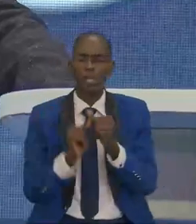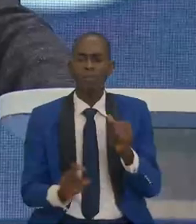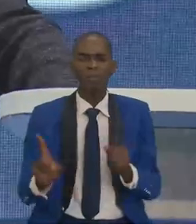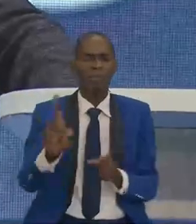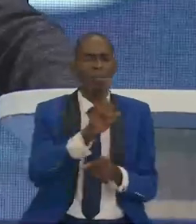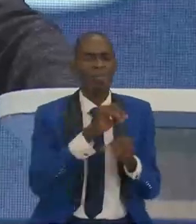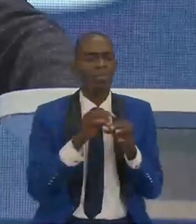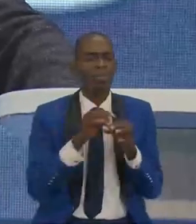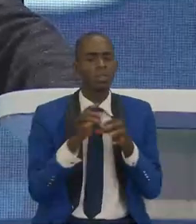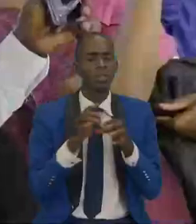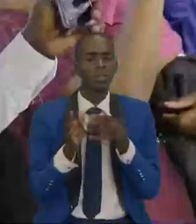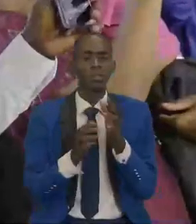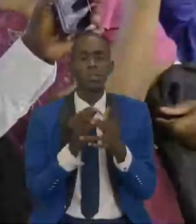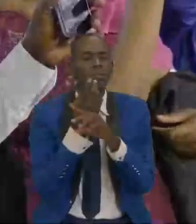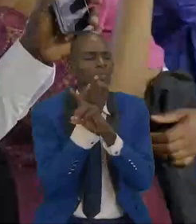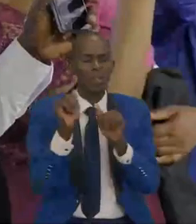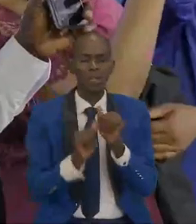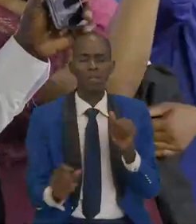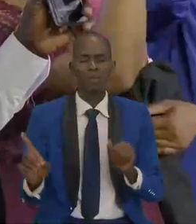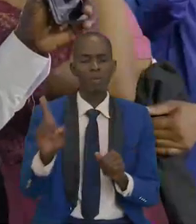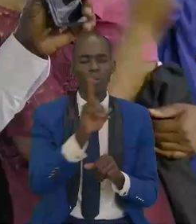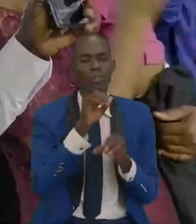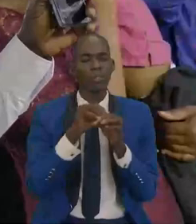monde. Guéris tout le monde.